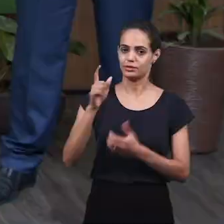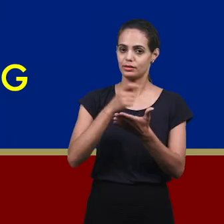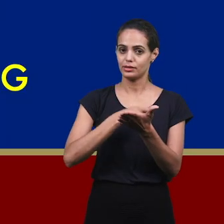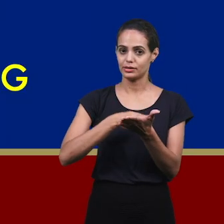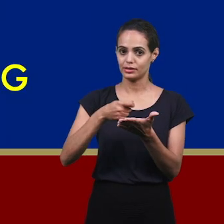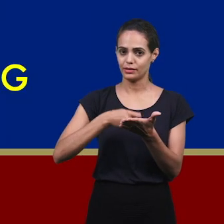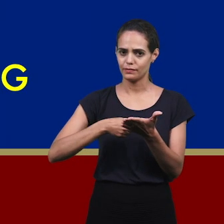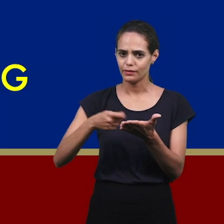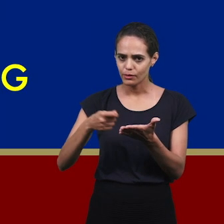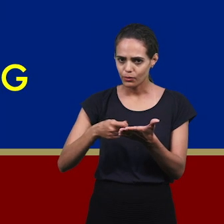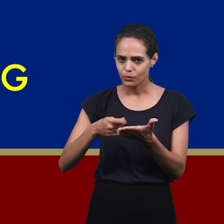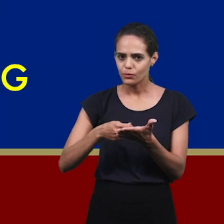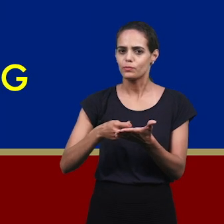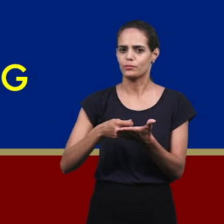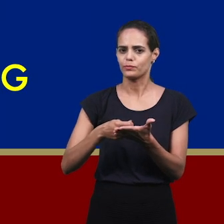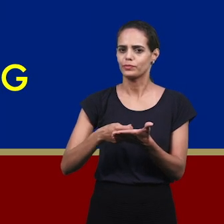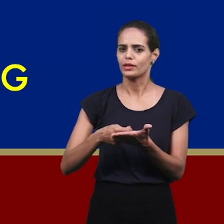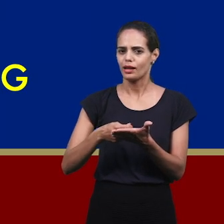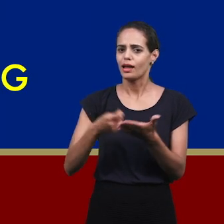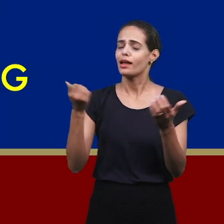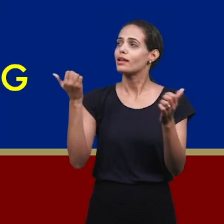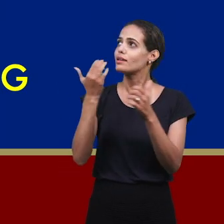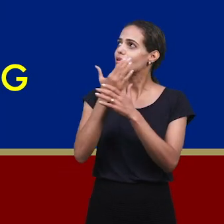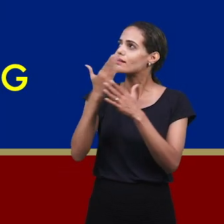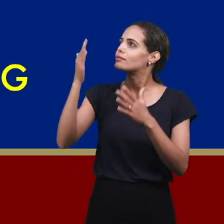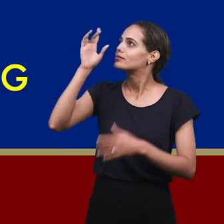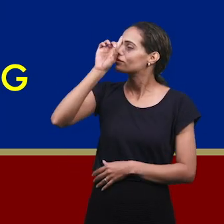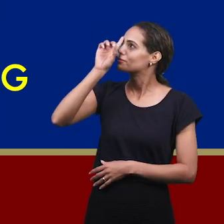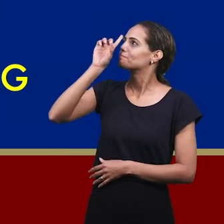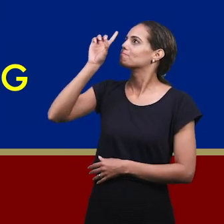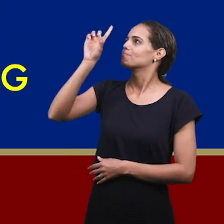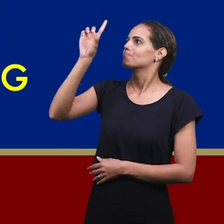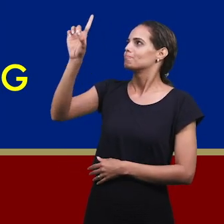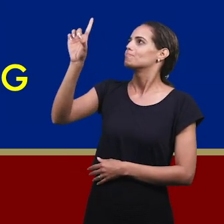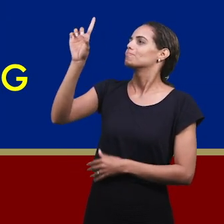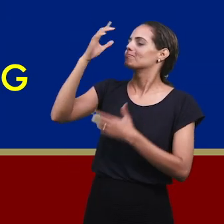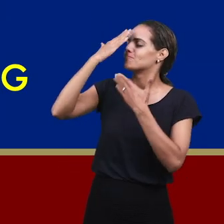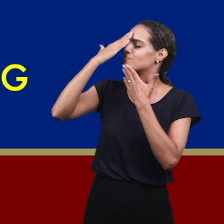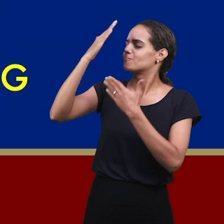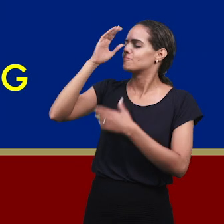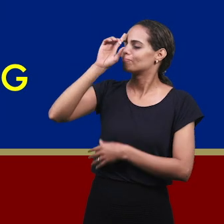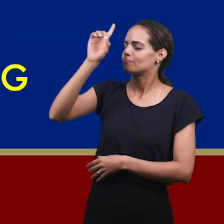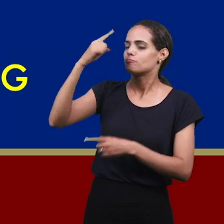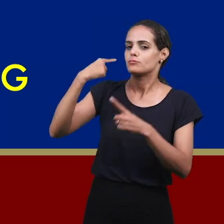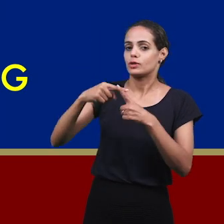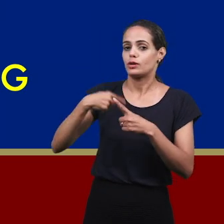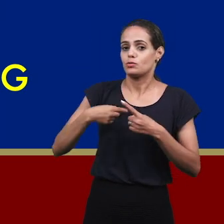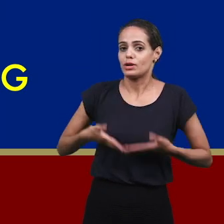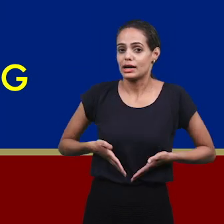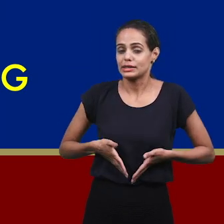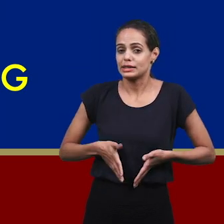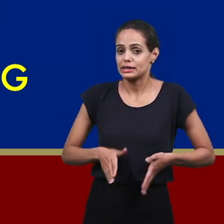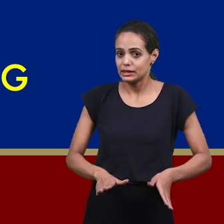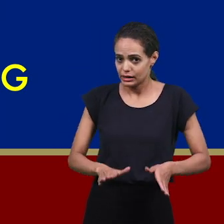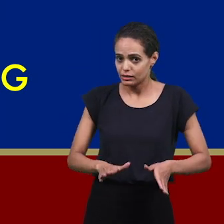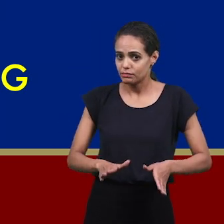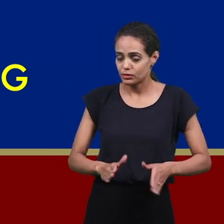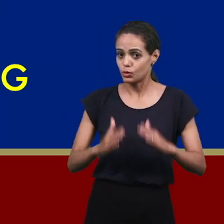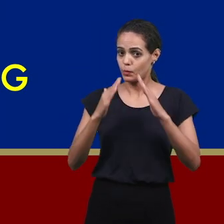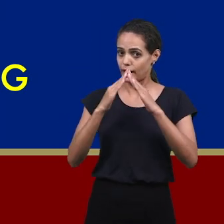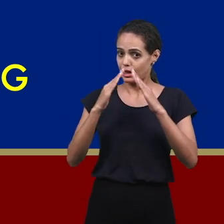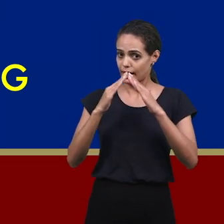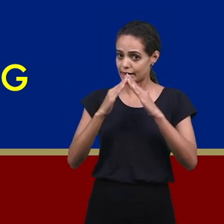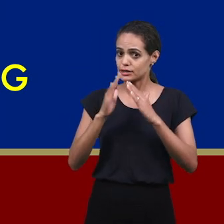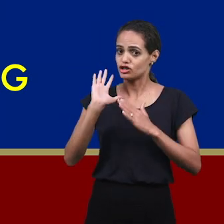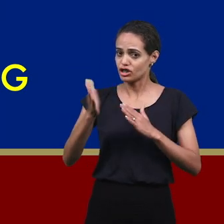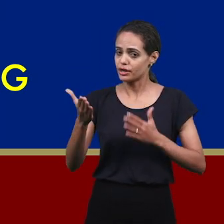Dieu, j'ai eu l'opportunité de naître dans un foyer évangélique. Et aux 9 ans d'âge, j'ai accepté le